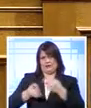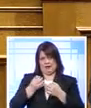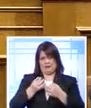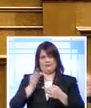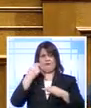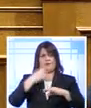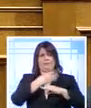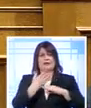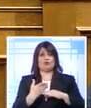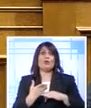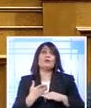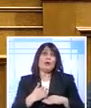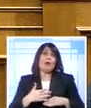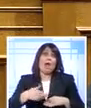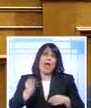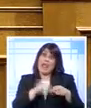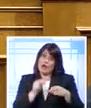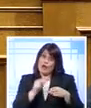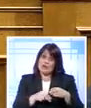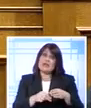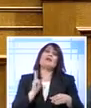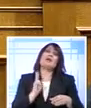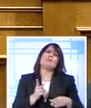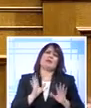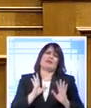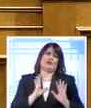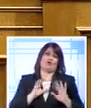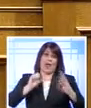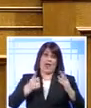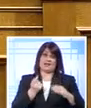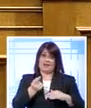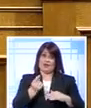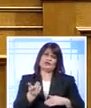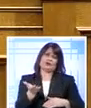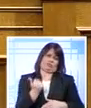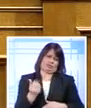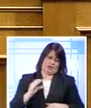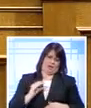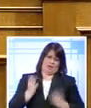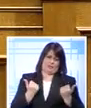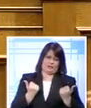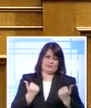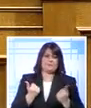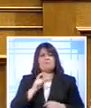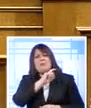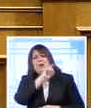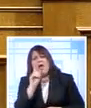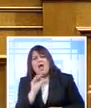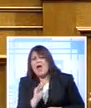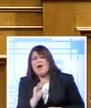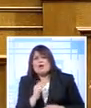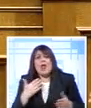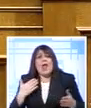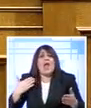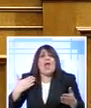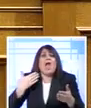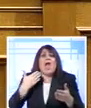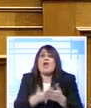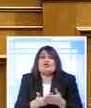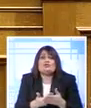ότι ακόμα και από τις εκλογές κινδυνεύει η έκτη δόση. Επιτρέψτε μια απορία. Πότε ακριβώς τελειώνουν αυτά τα έρματα